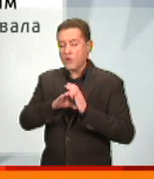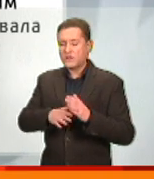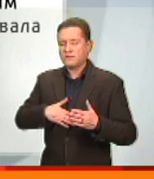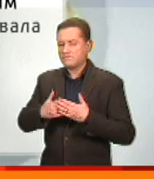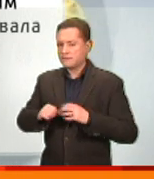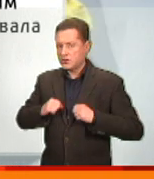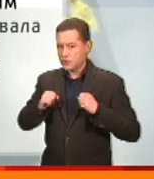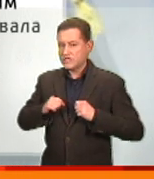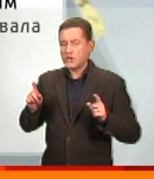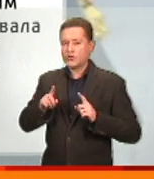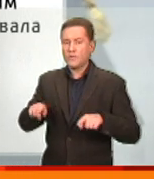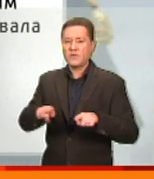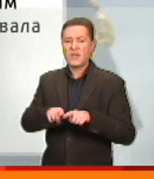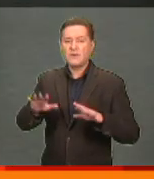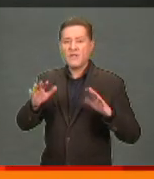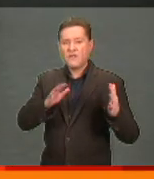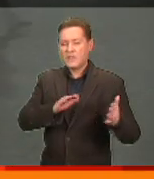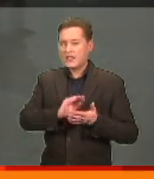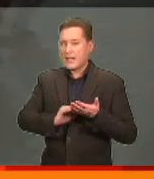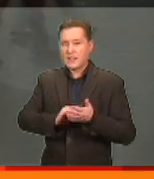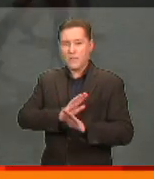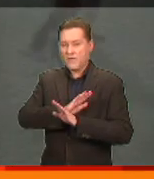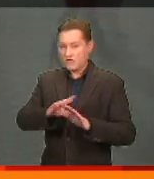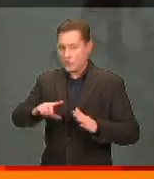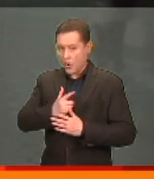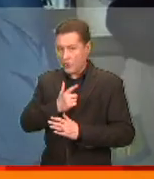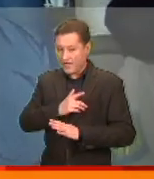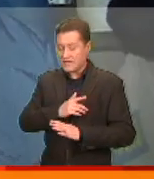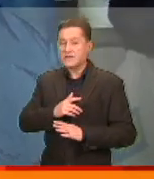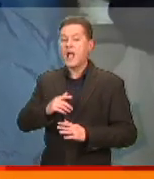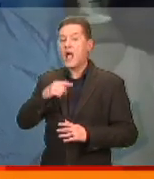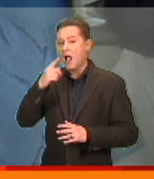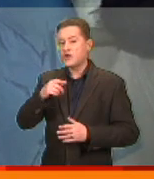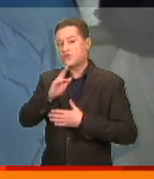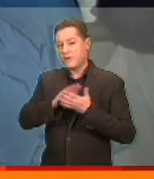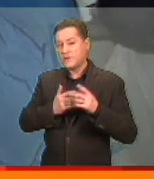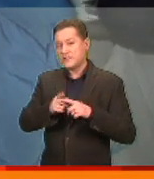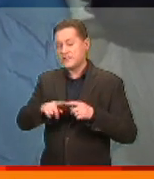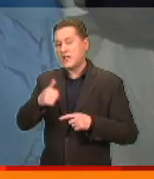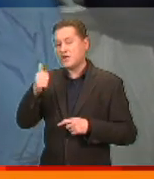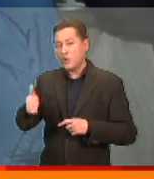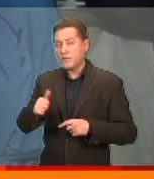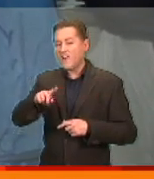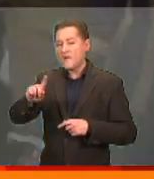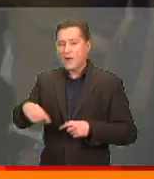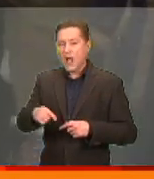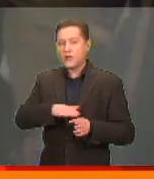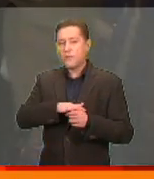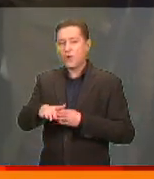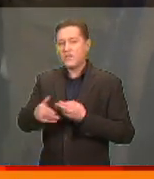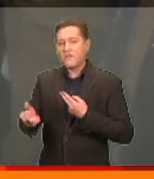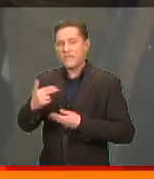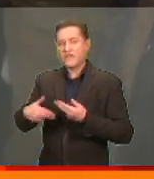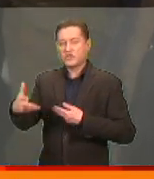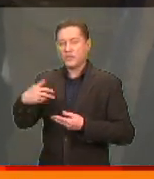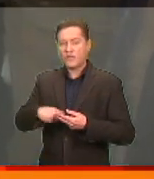максимум зусиль, щоб подібні випадки не повторювалися. Утім, пасажири кажуть, вибачення – це добре, але все одно вимагатимуть щонайменше повного